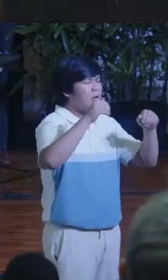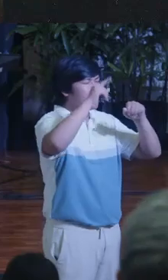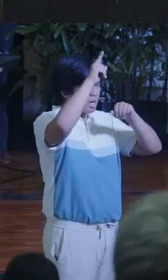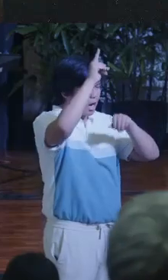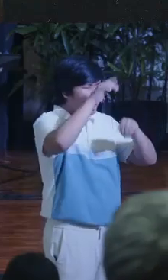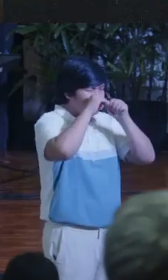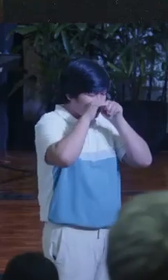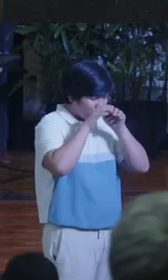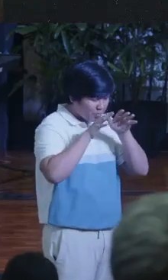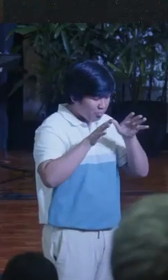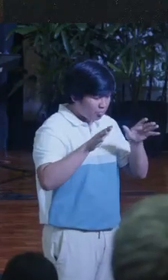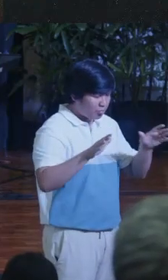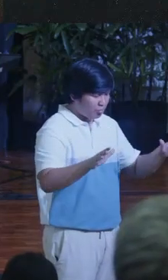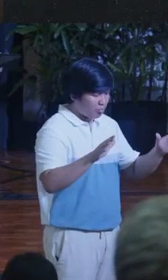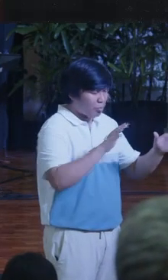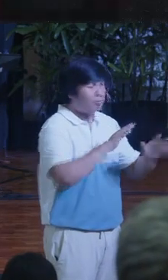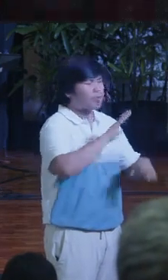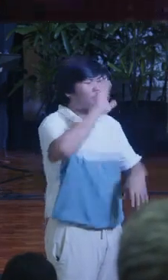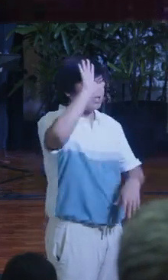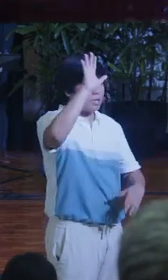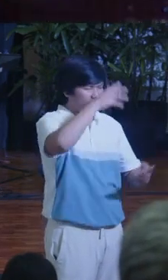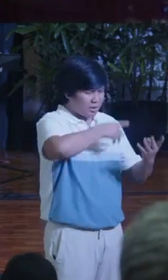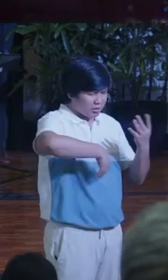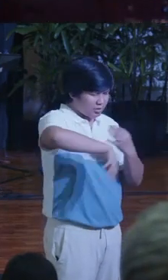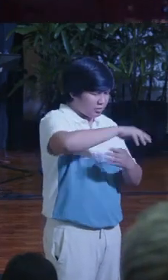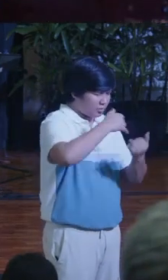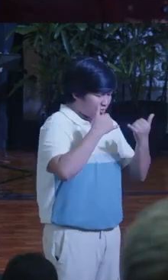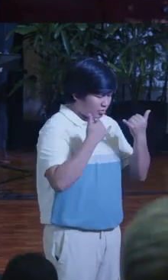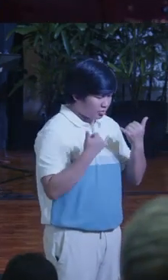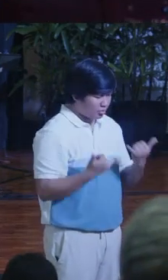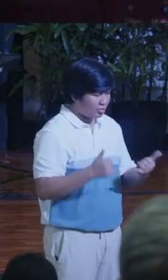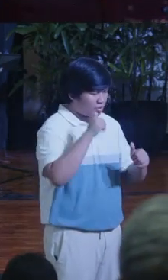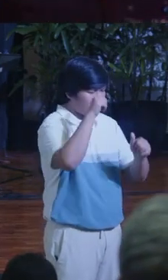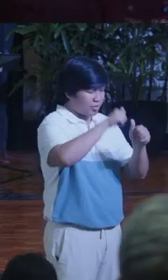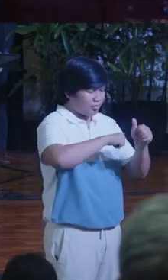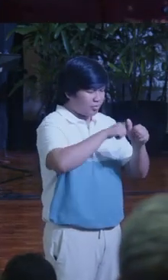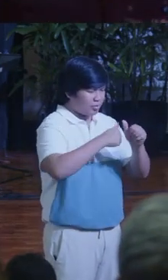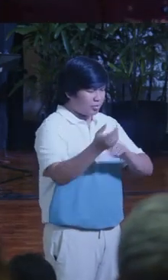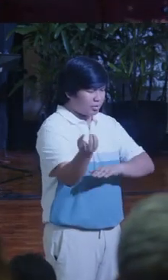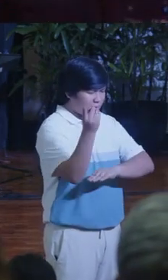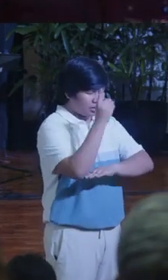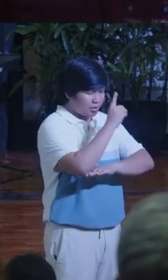pagpapala at ang kanyang pakikipisan sa atin sa araw-araw.